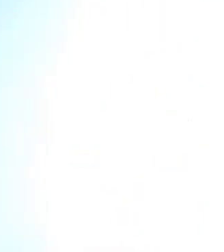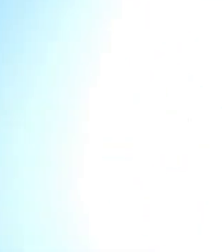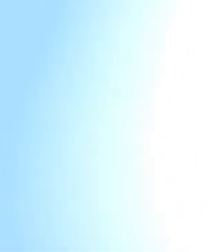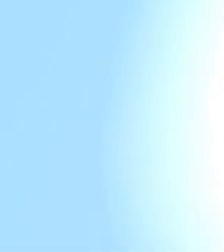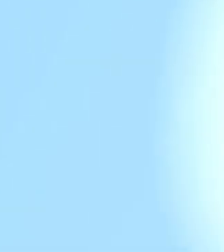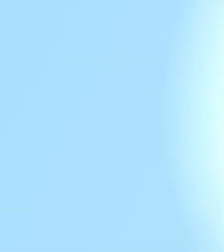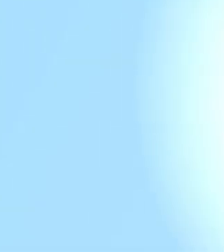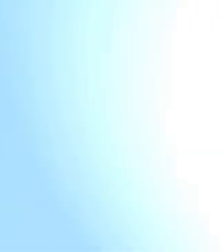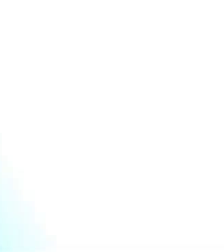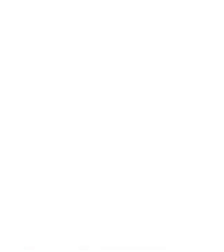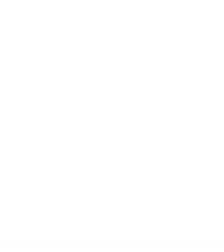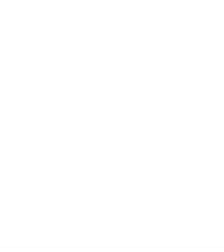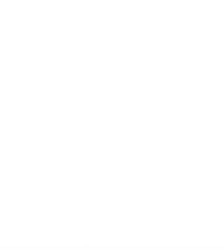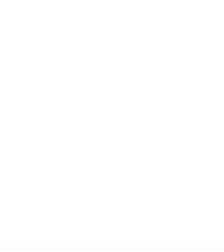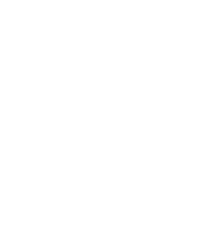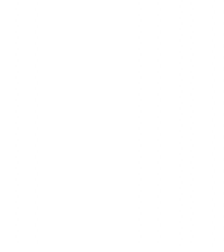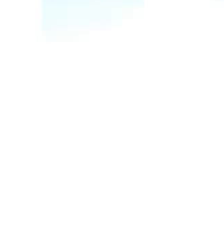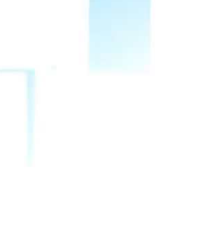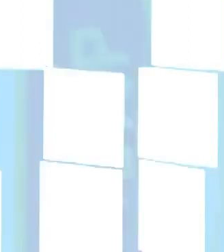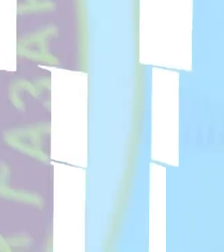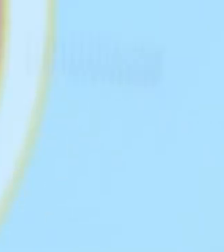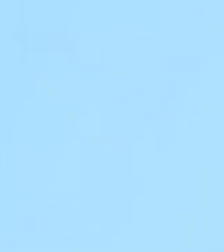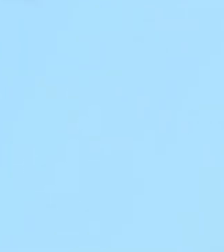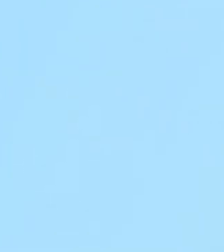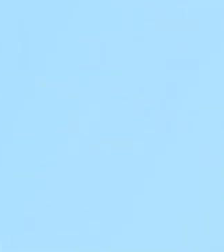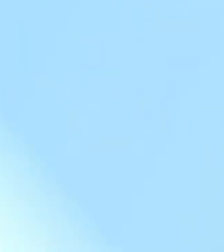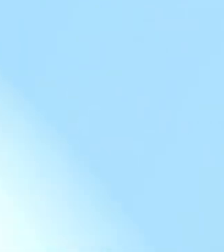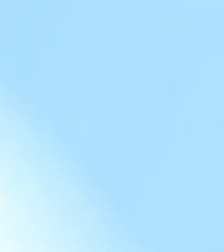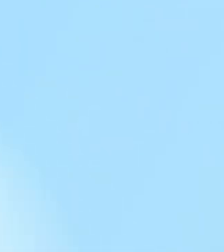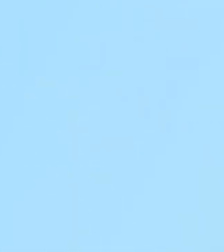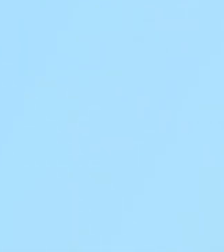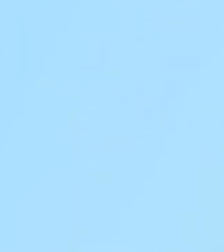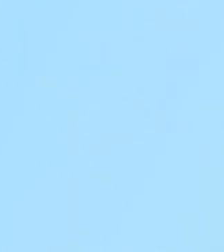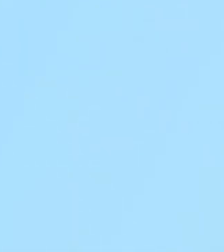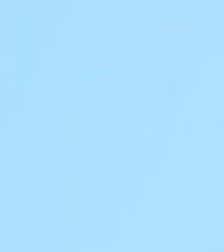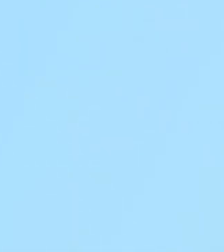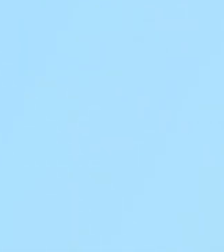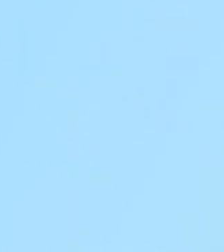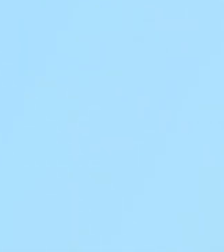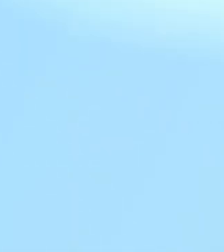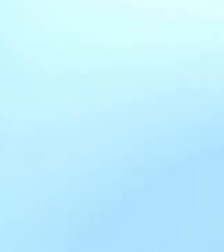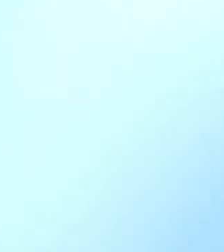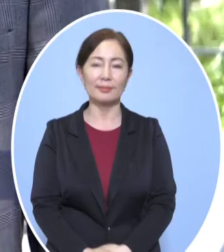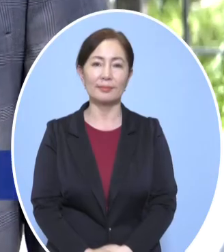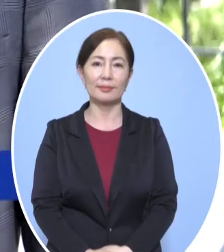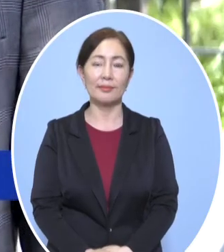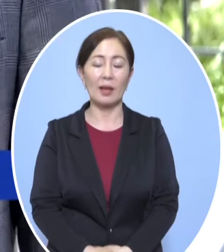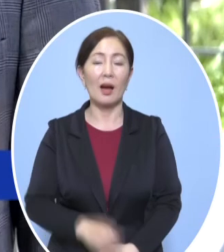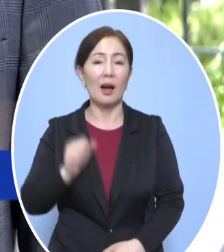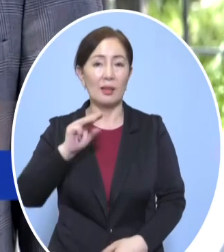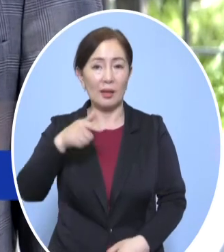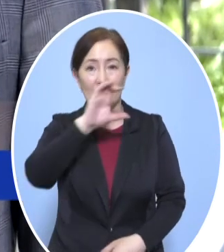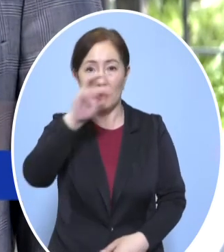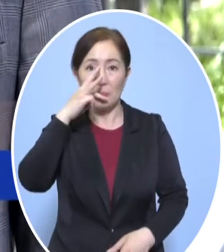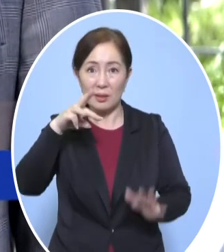110. Нууцыг чанлан хадгална. Авилгатай тэмцэх газар. Авилгатай тэмцэх